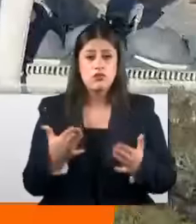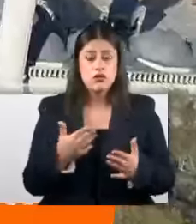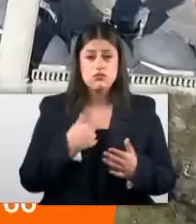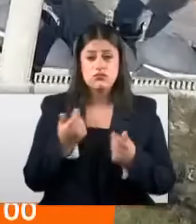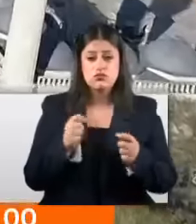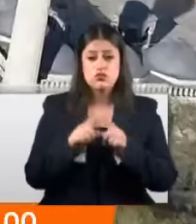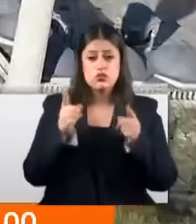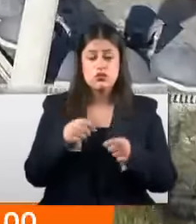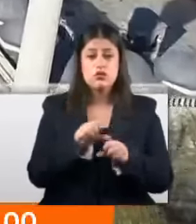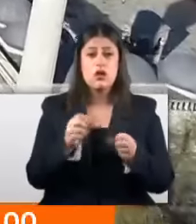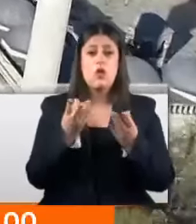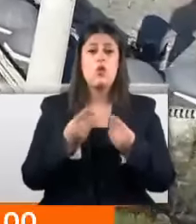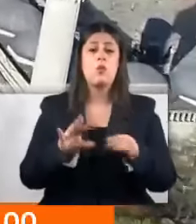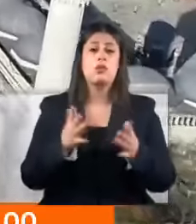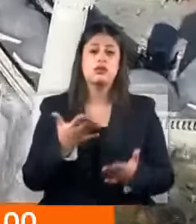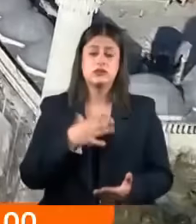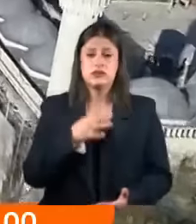görmemesi.